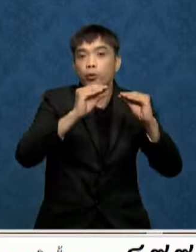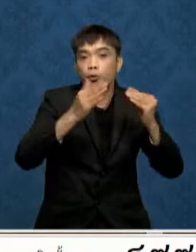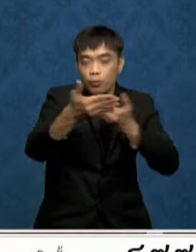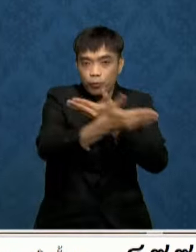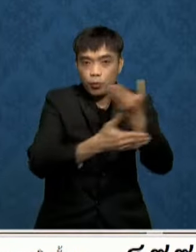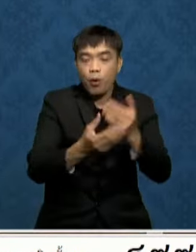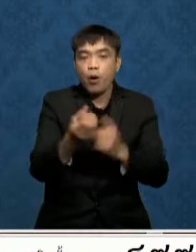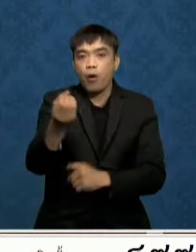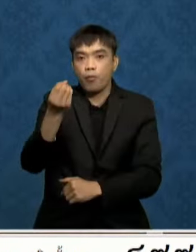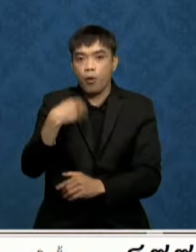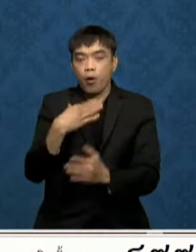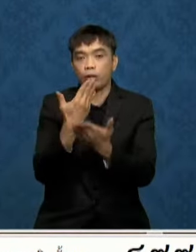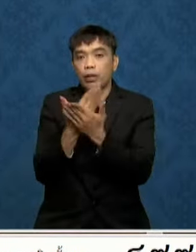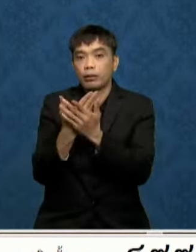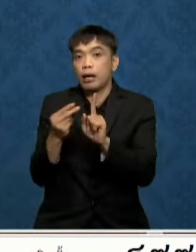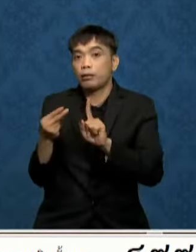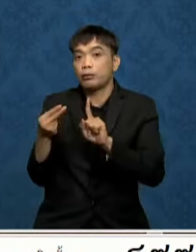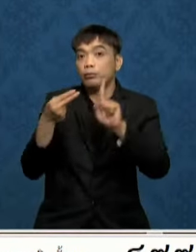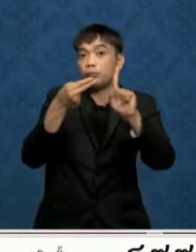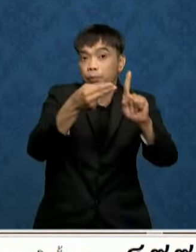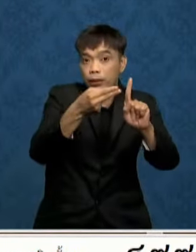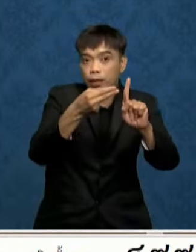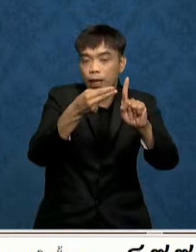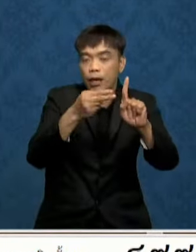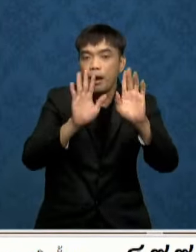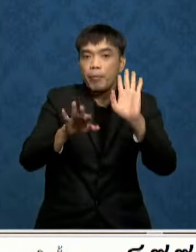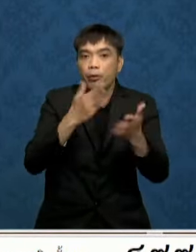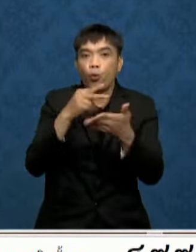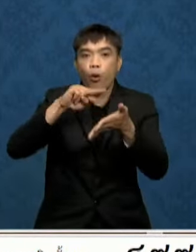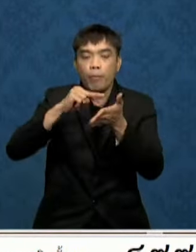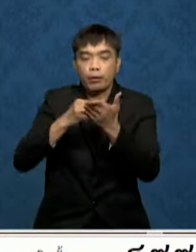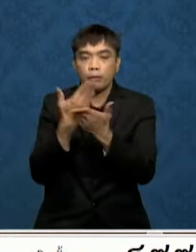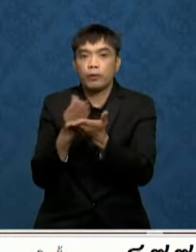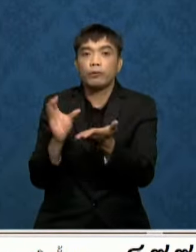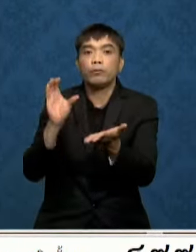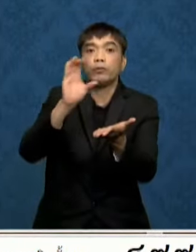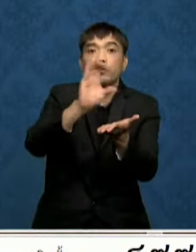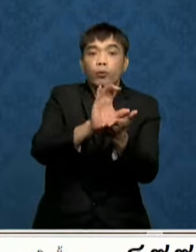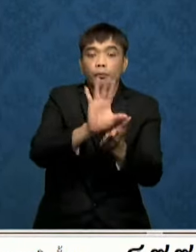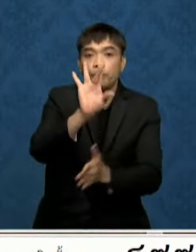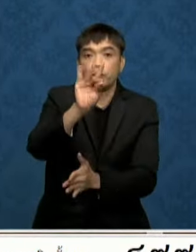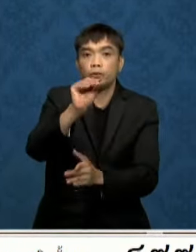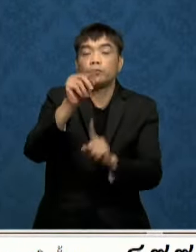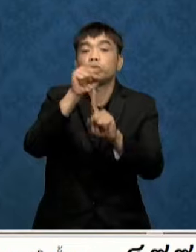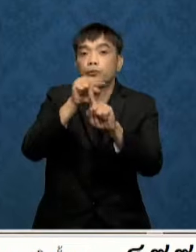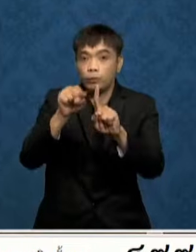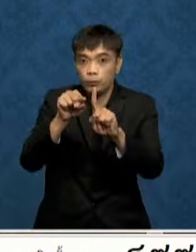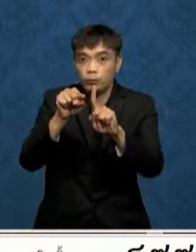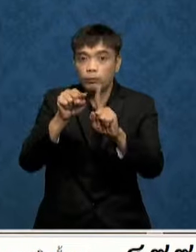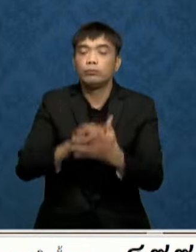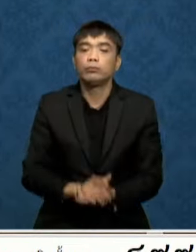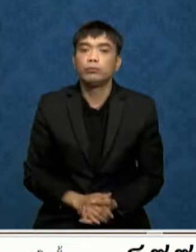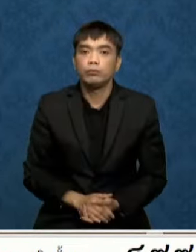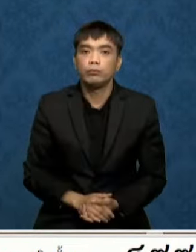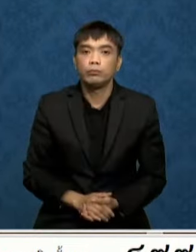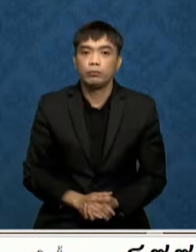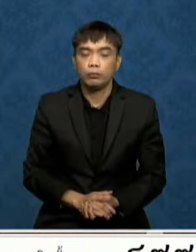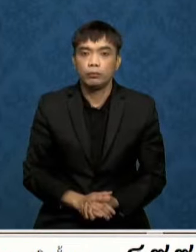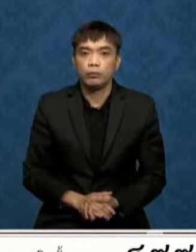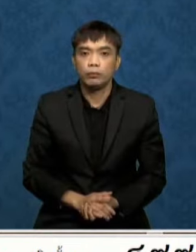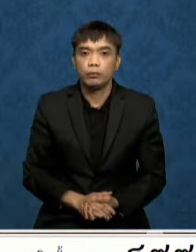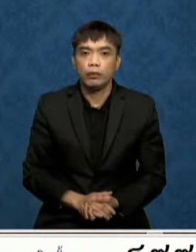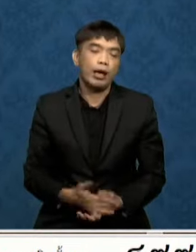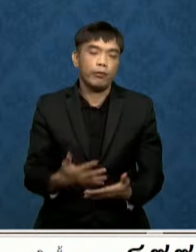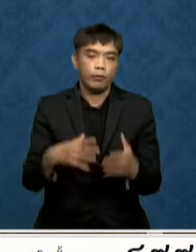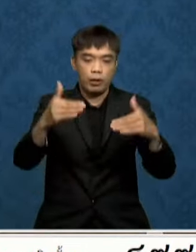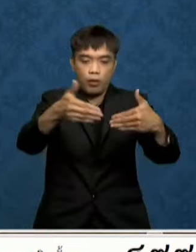Digital walletเป็นรายจ่ายลงทุนถึง 80%นะคะซึ่งพอเข้ามาเอ่อชี้แจง